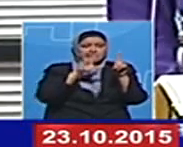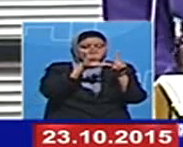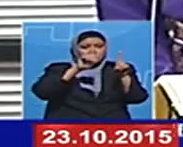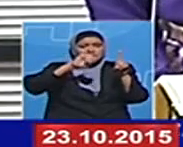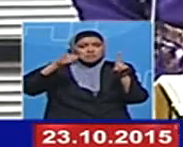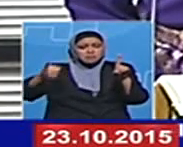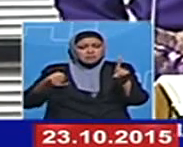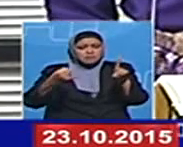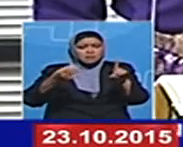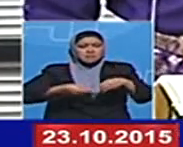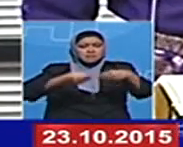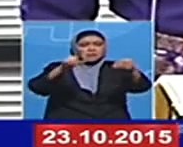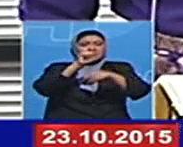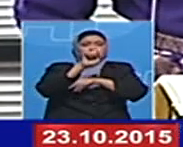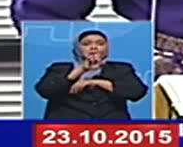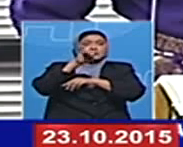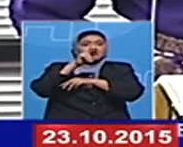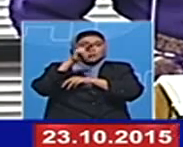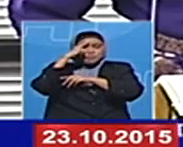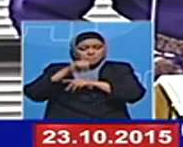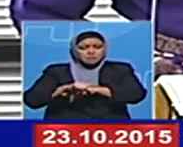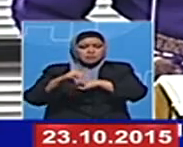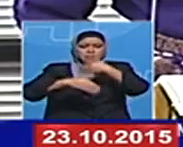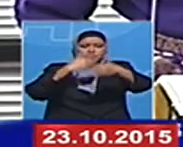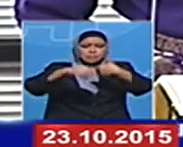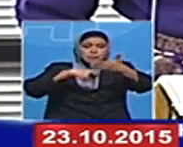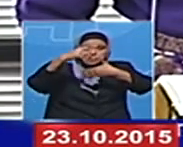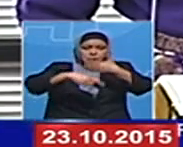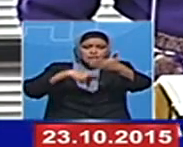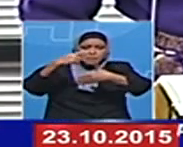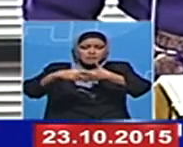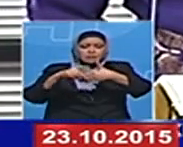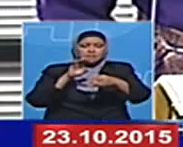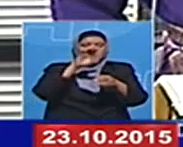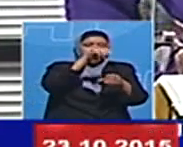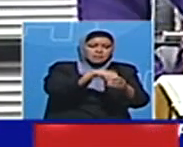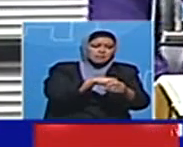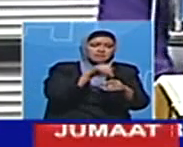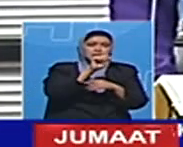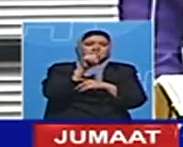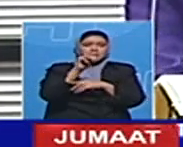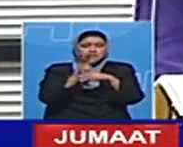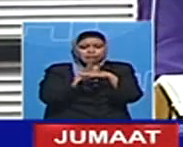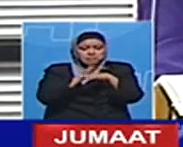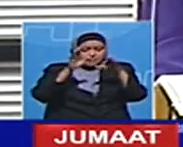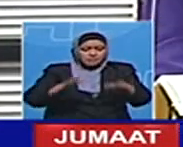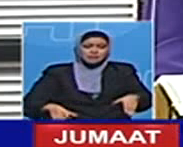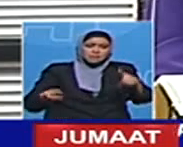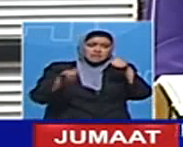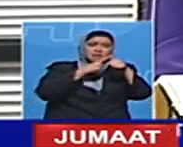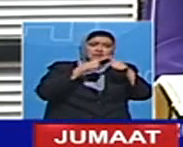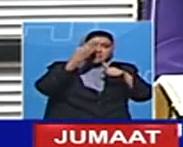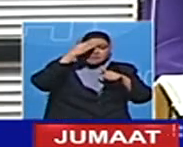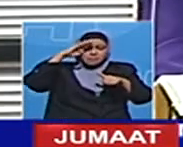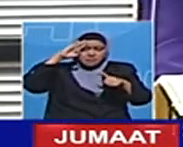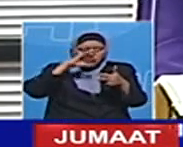disalurkan kepada teraju untuk pelaksanaan program pelbagai program termasuk skim Usahawan permulaan Bumiputera